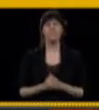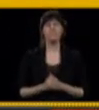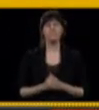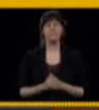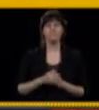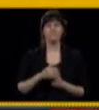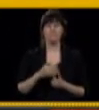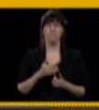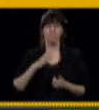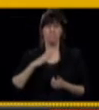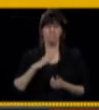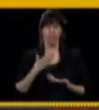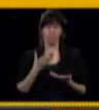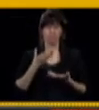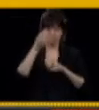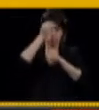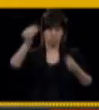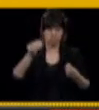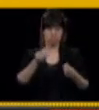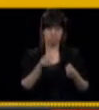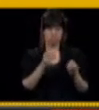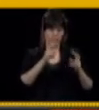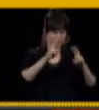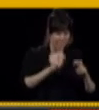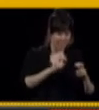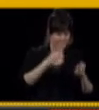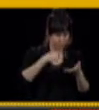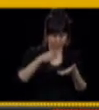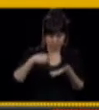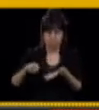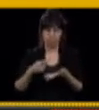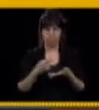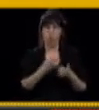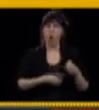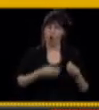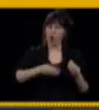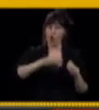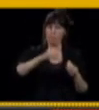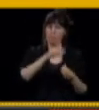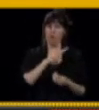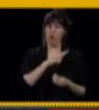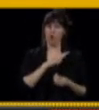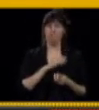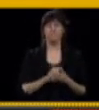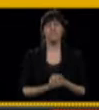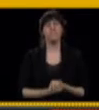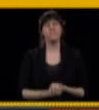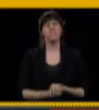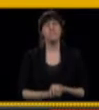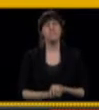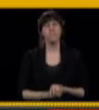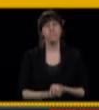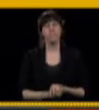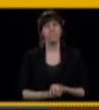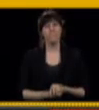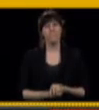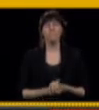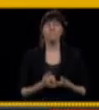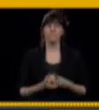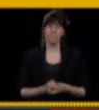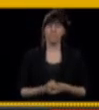le nombre de tests puisqu'on a plus de corps positif est un